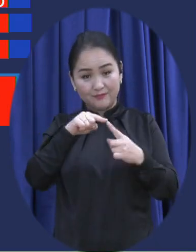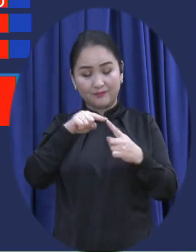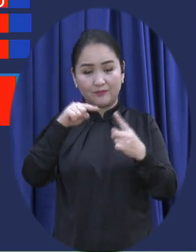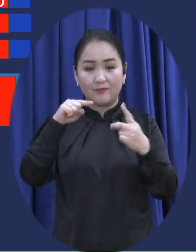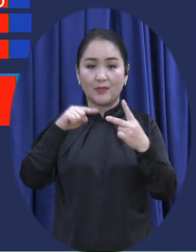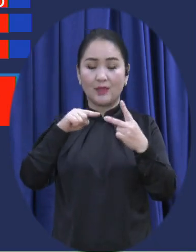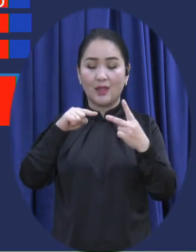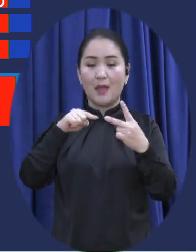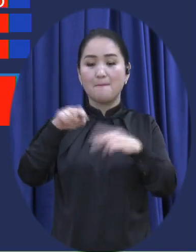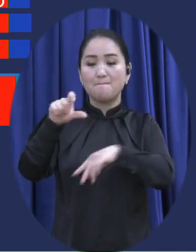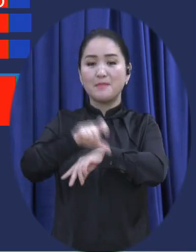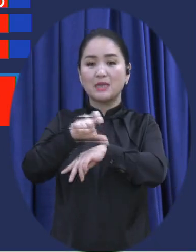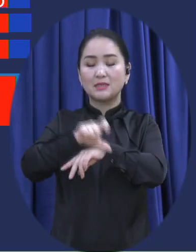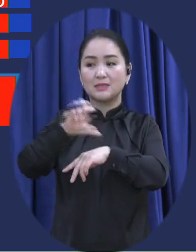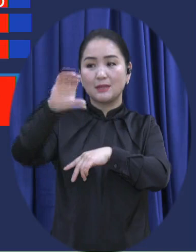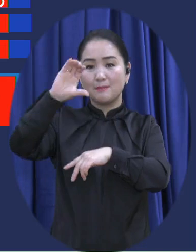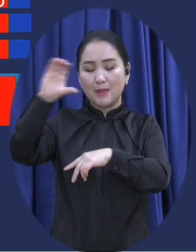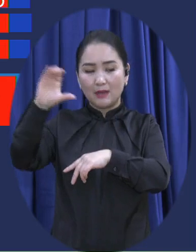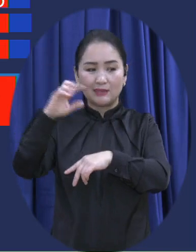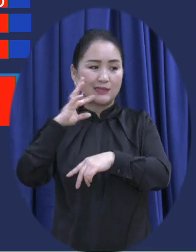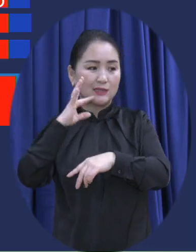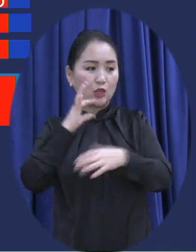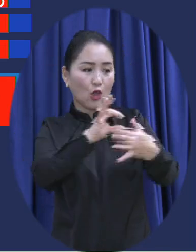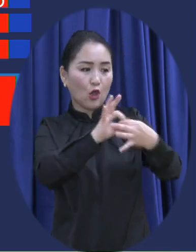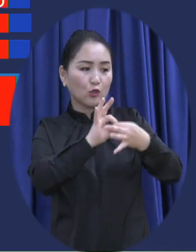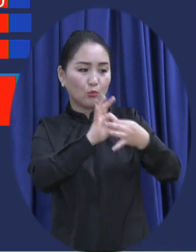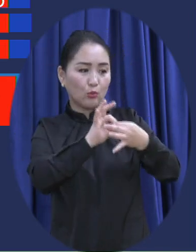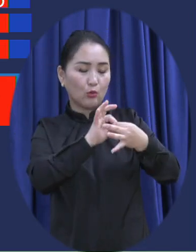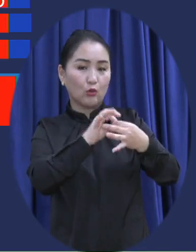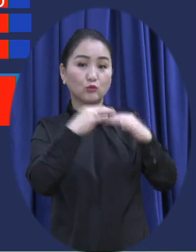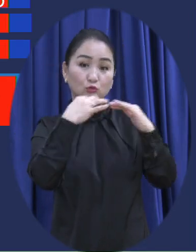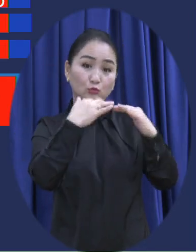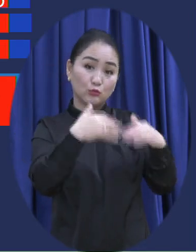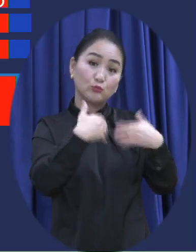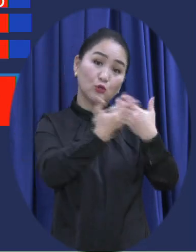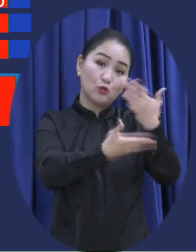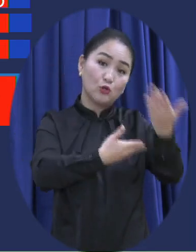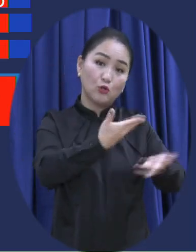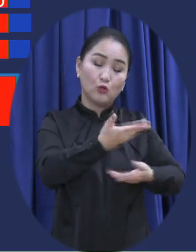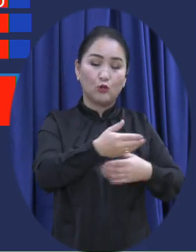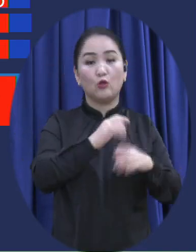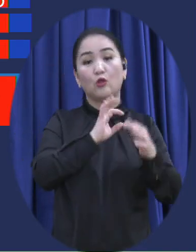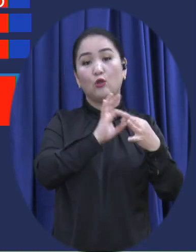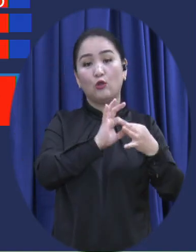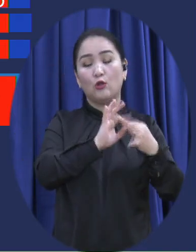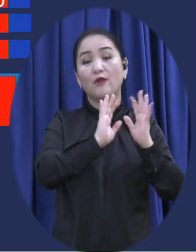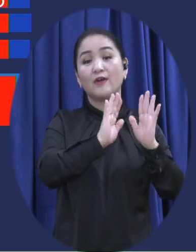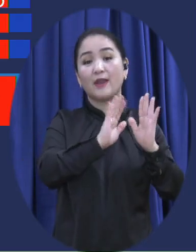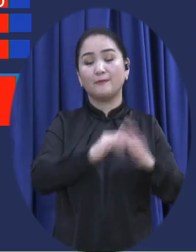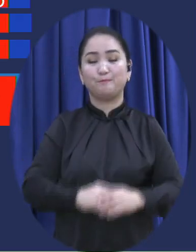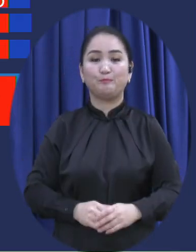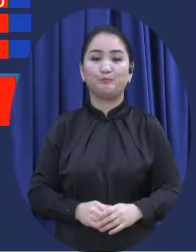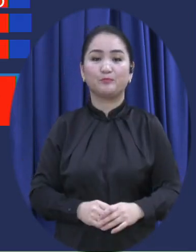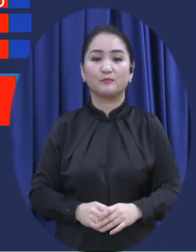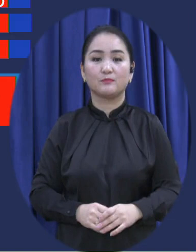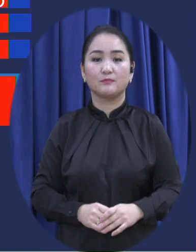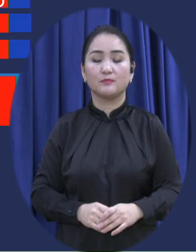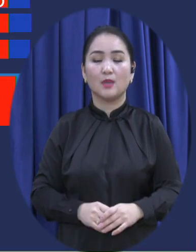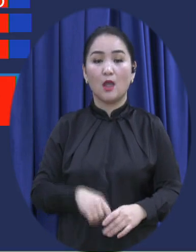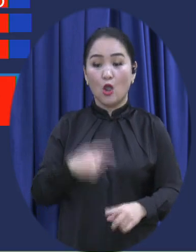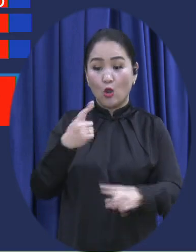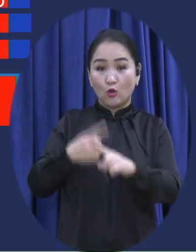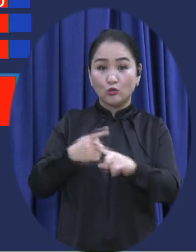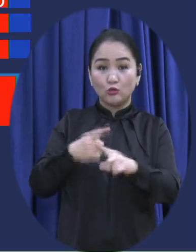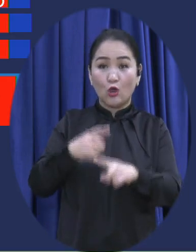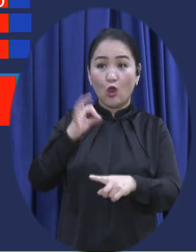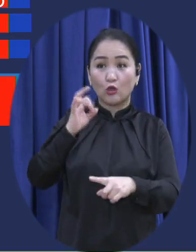манай мэрэгжлийн эмч нар бол байнгын одоо харилцаа холбоотой байж бол зөвлөмж зөвлөгөө өгчээсэн. За манай энэ хөдөө